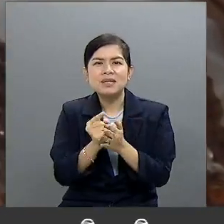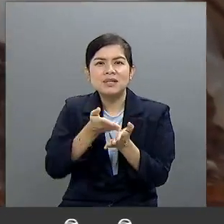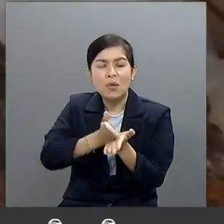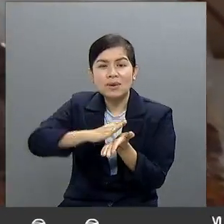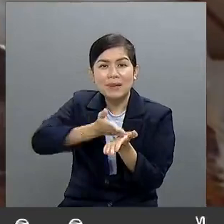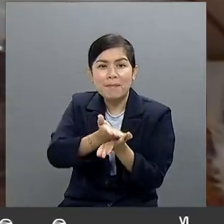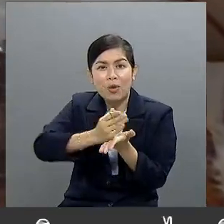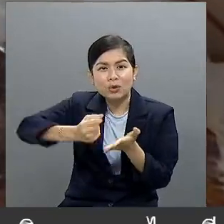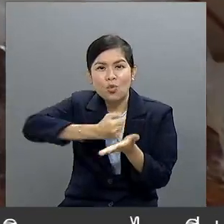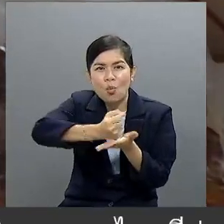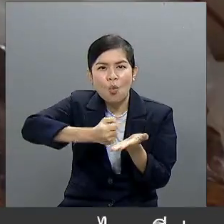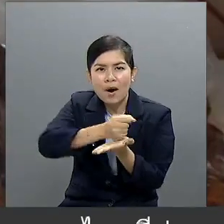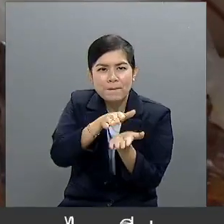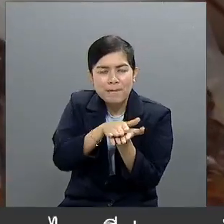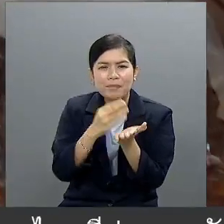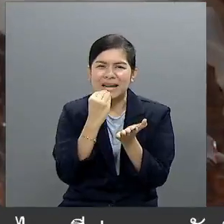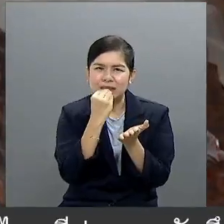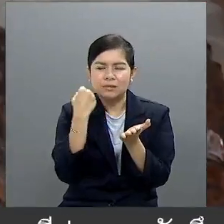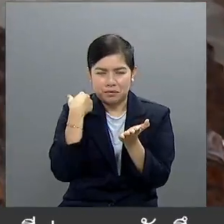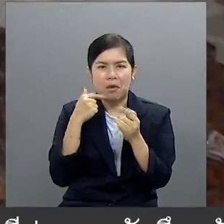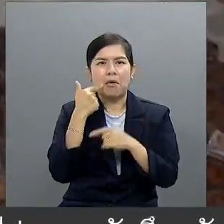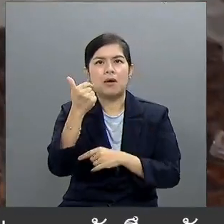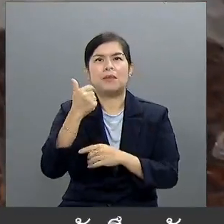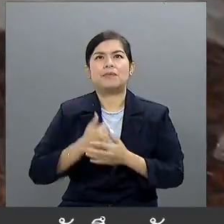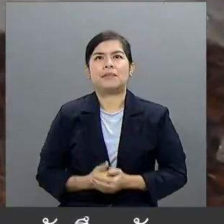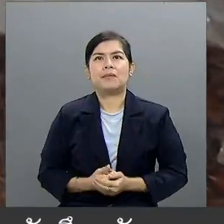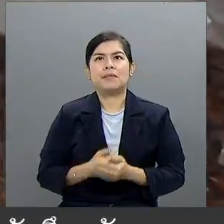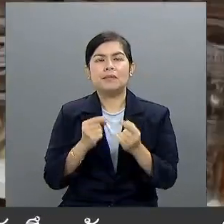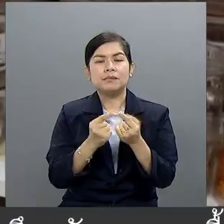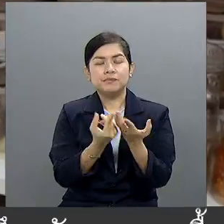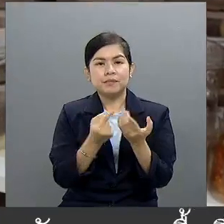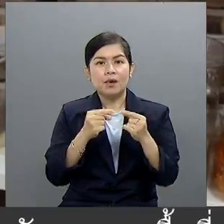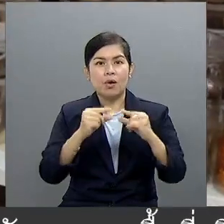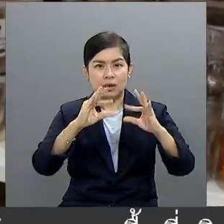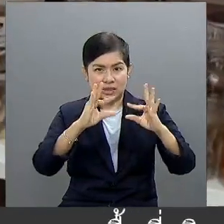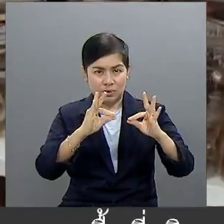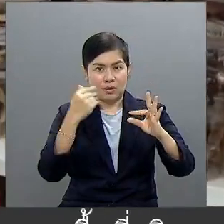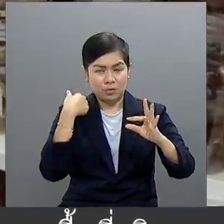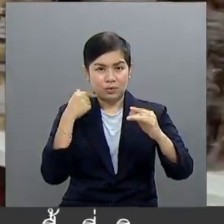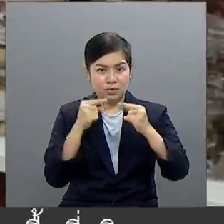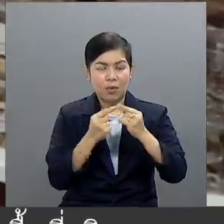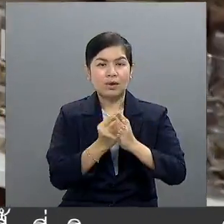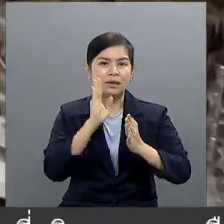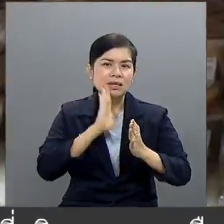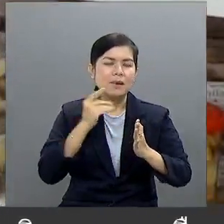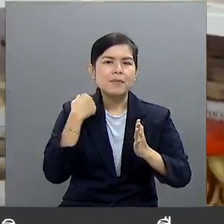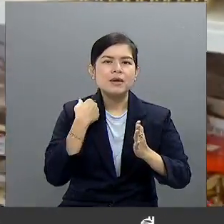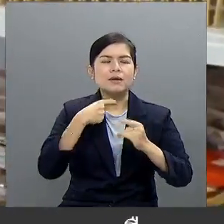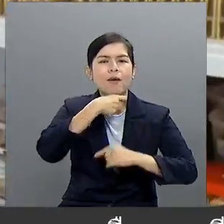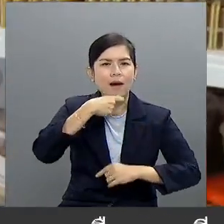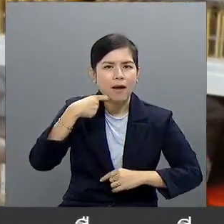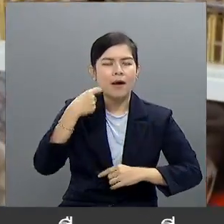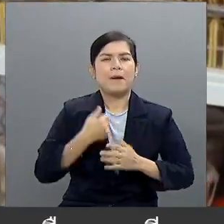ครับสับปะรดอบแห้งก็มีขนุนอบแห้งก็มามะม่วงอบแห้งด้วยนะจ๊ะแล้วก็กล้วยฉาบก็